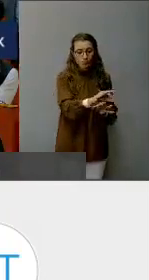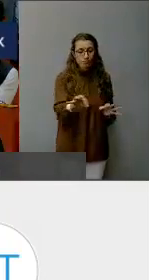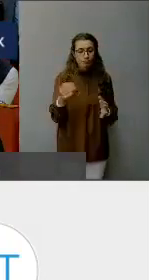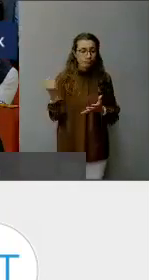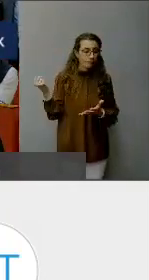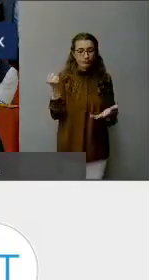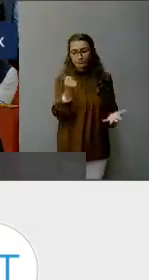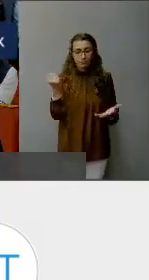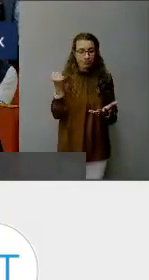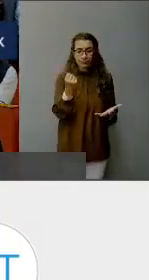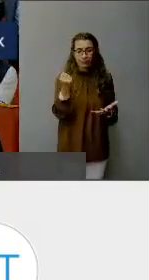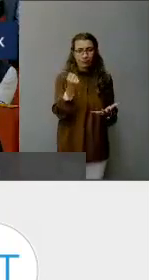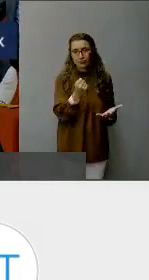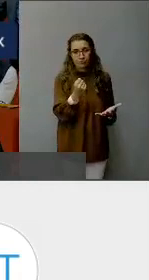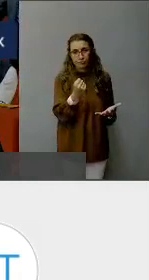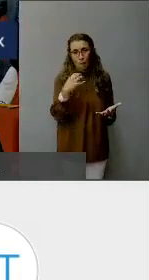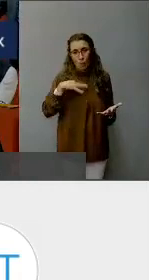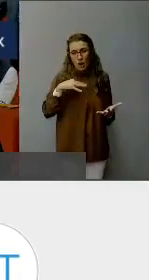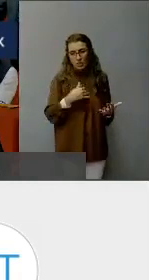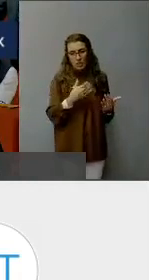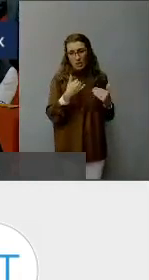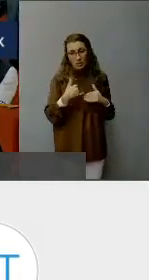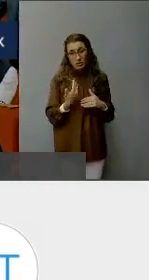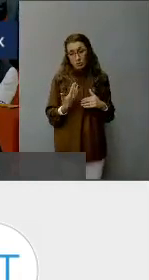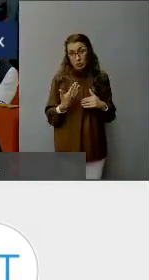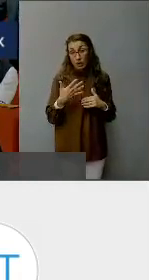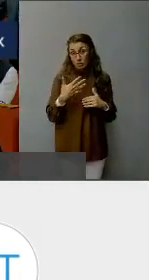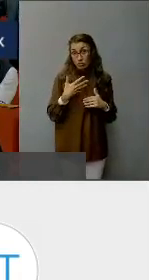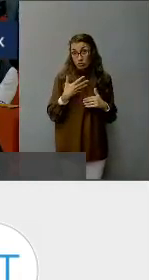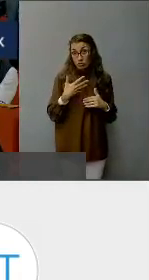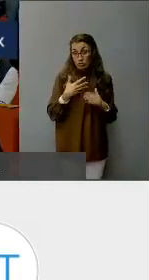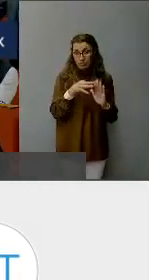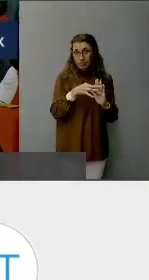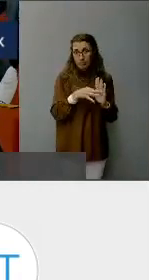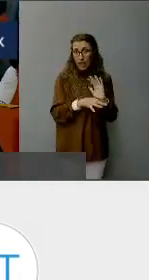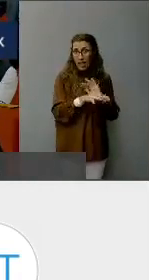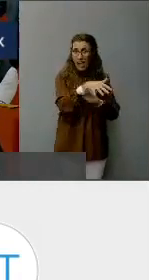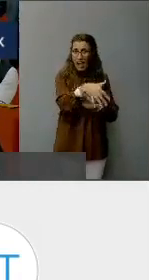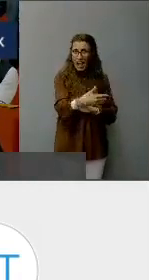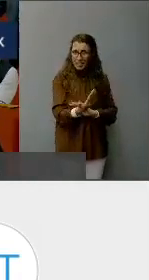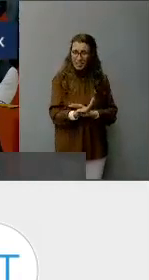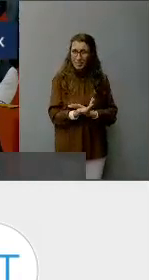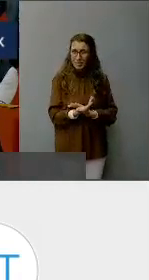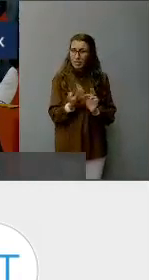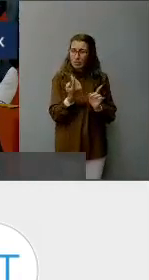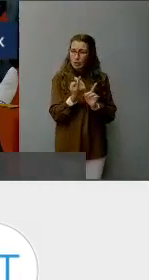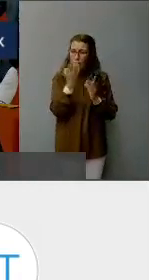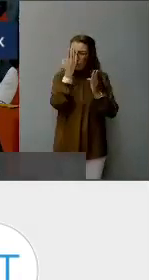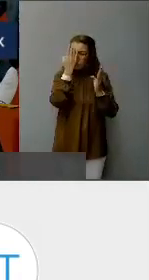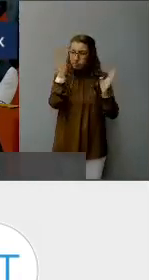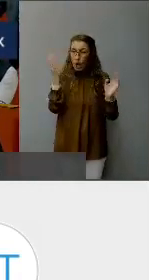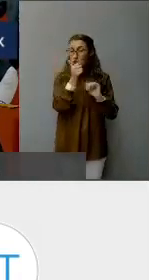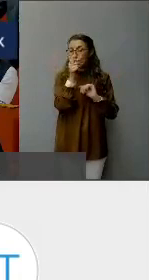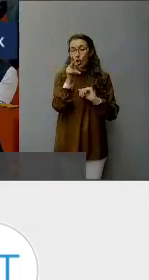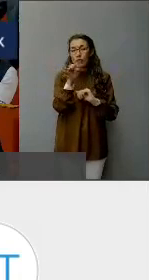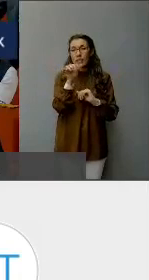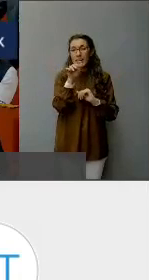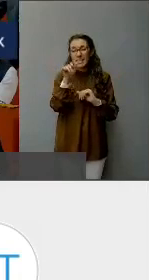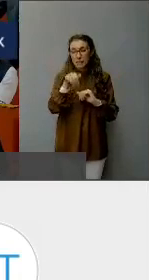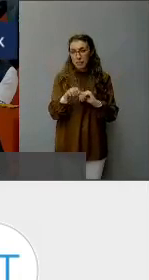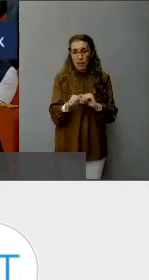però è vero che dobbiamo tenere conto anche di un insieme più generale che non è solo quello della verde perché quello che spesso